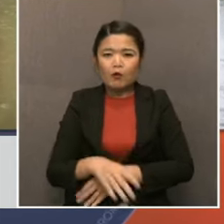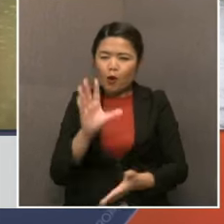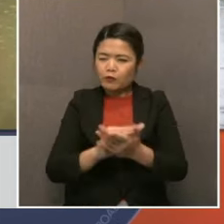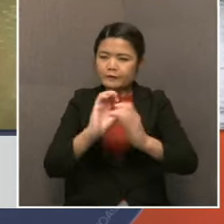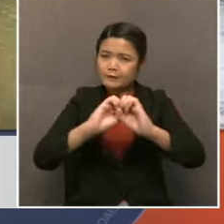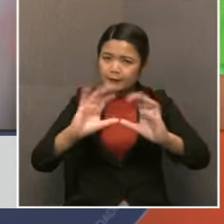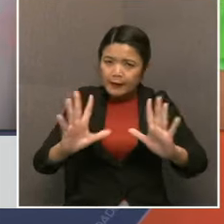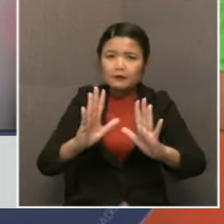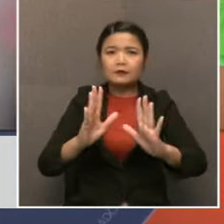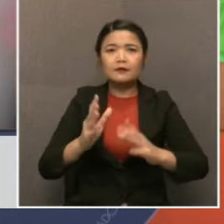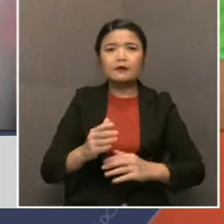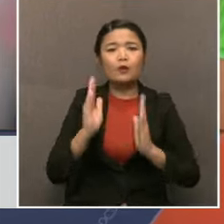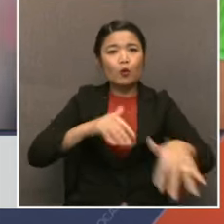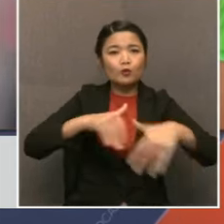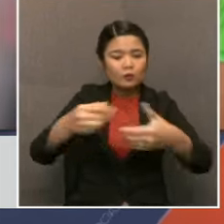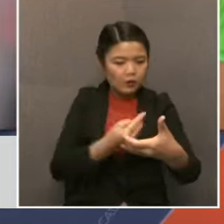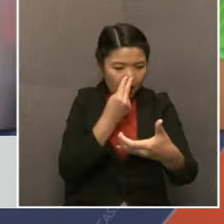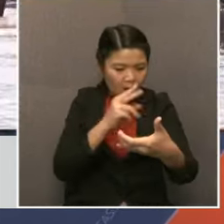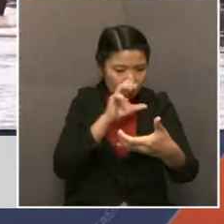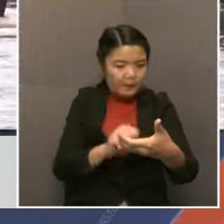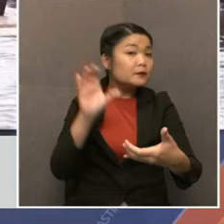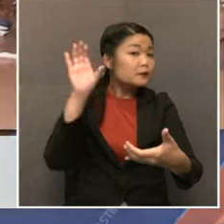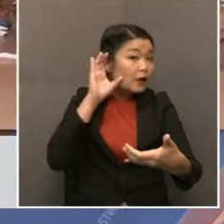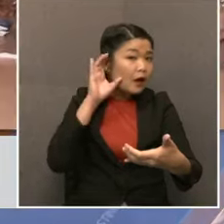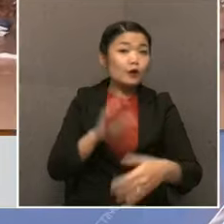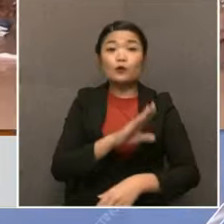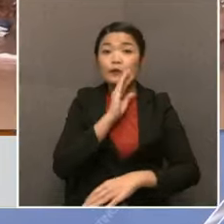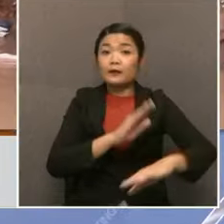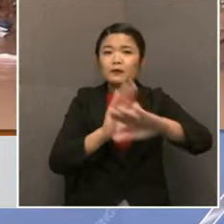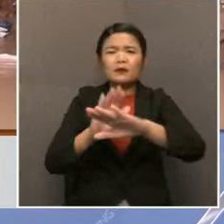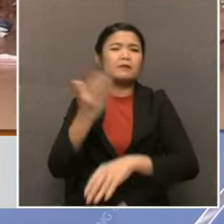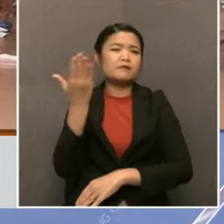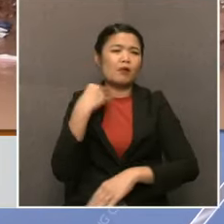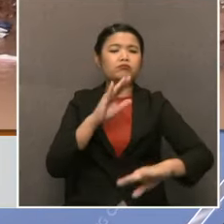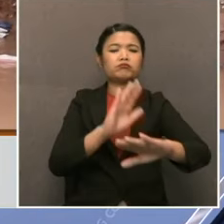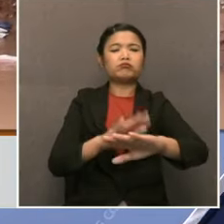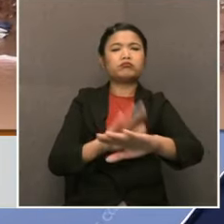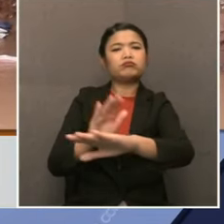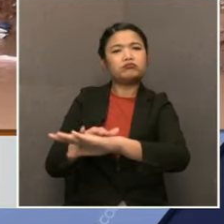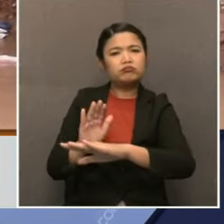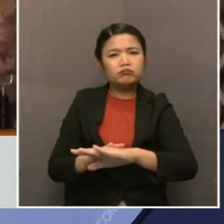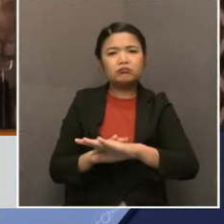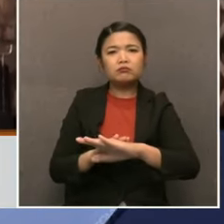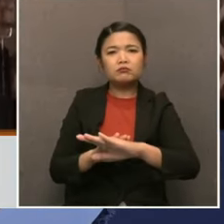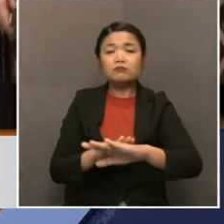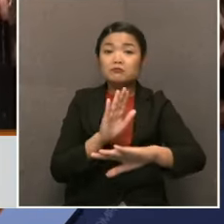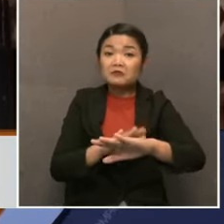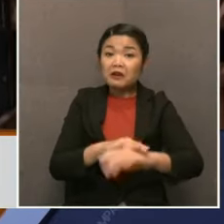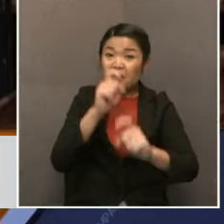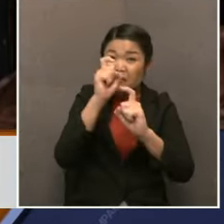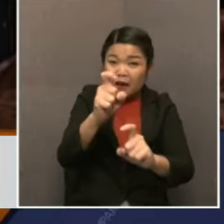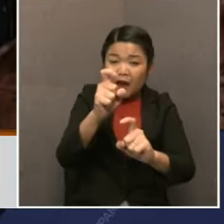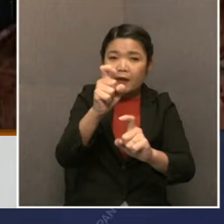มากความสจ